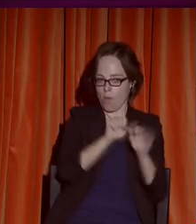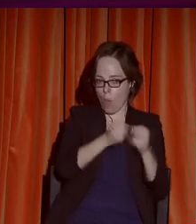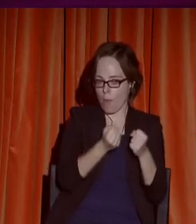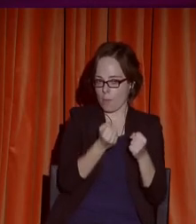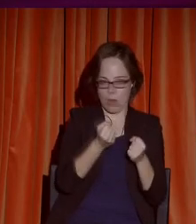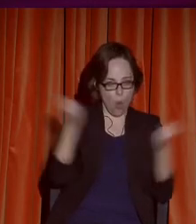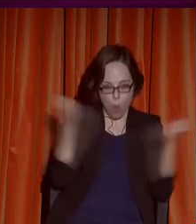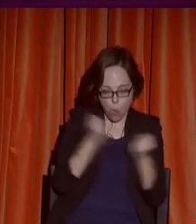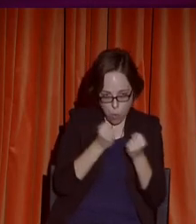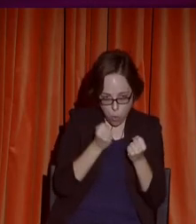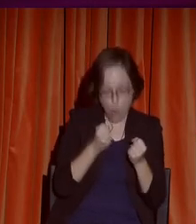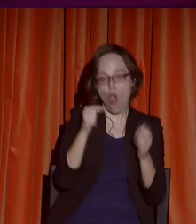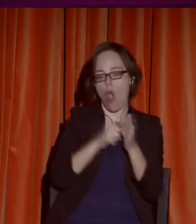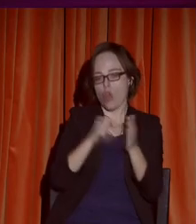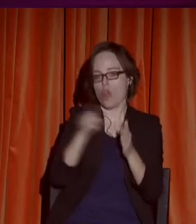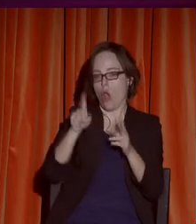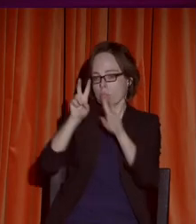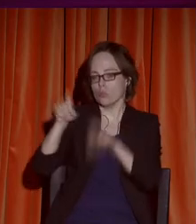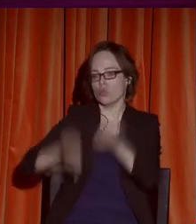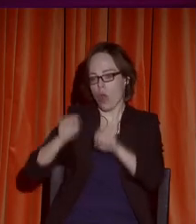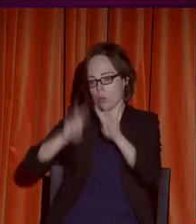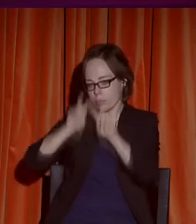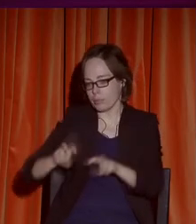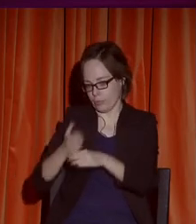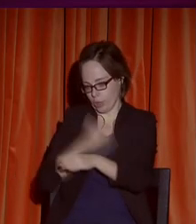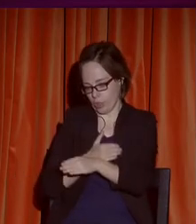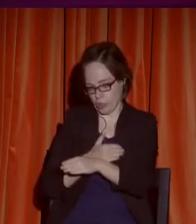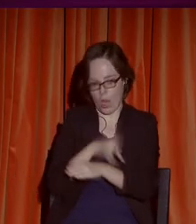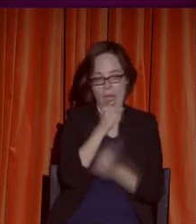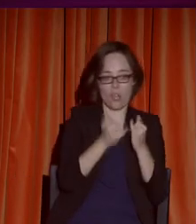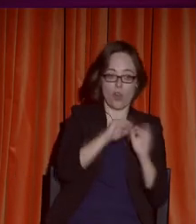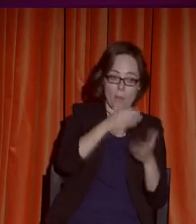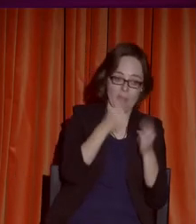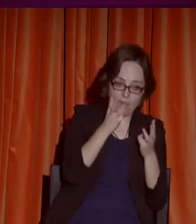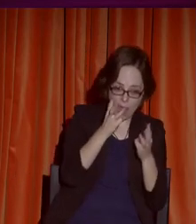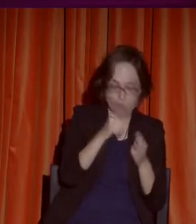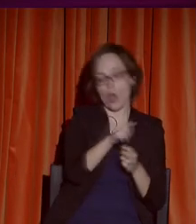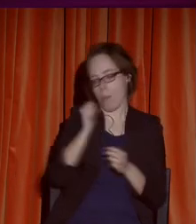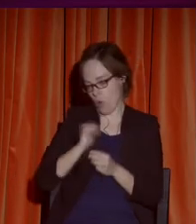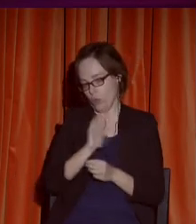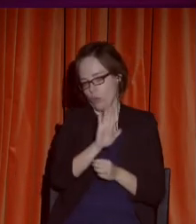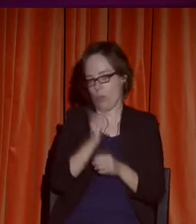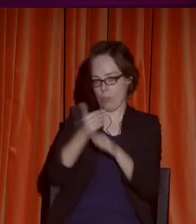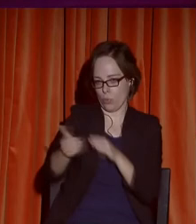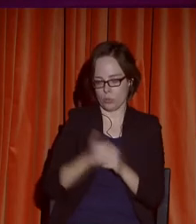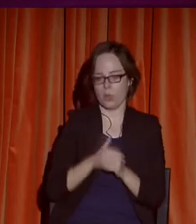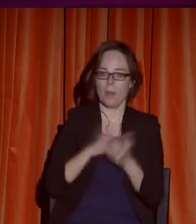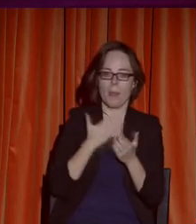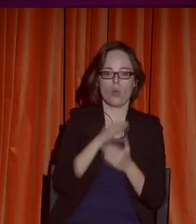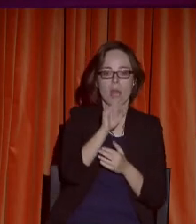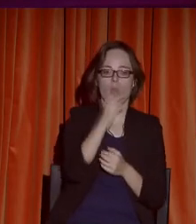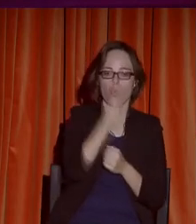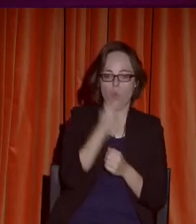wyższej kategorii. Będzie rozpoznawana priorytetowo. Tytułem przykładu, w sprawie, w której mamy zarzut naruszenia artykułu 2 prawa do